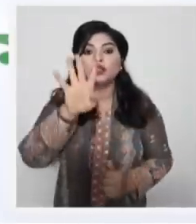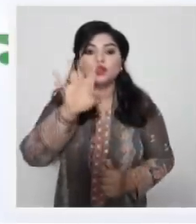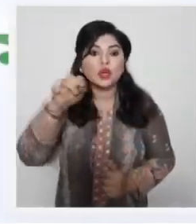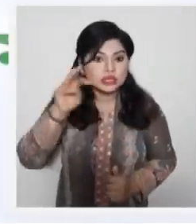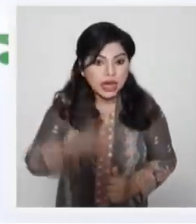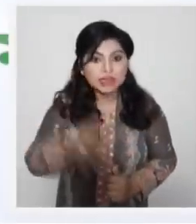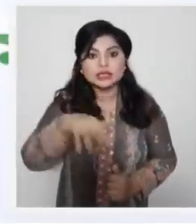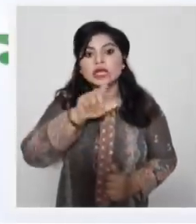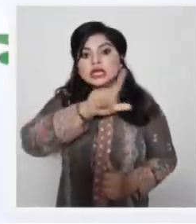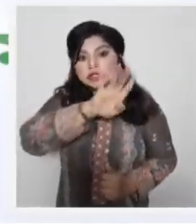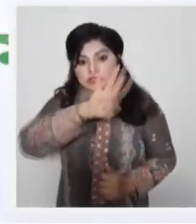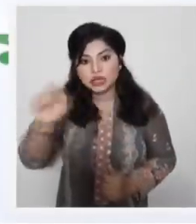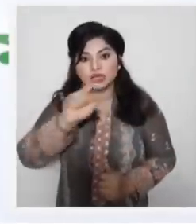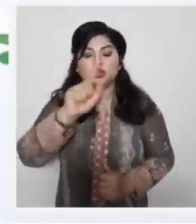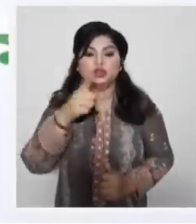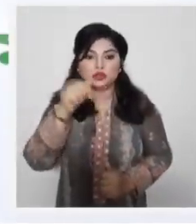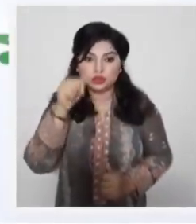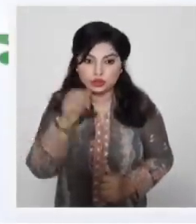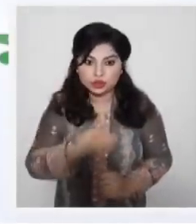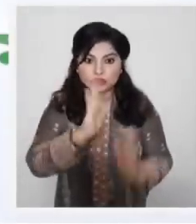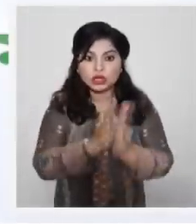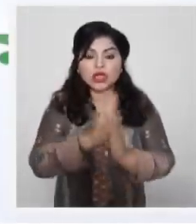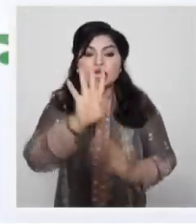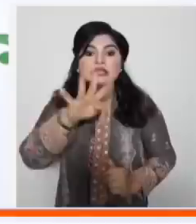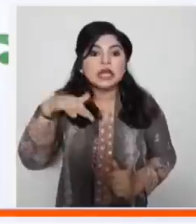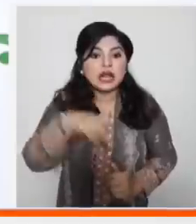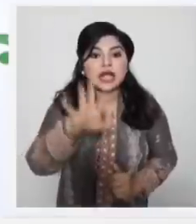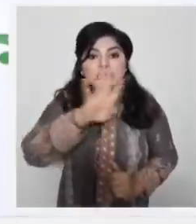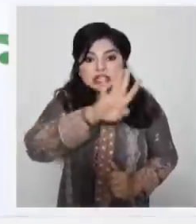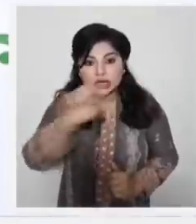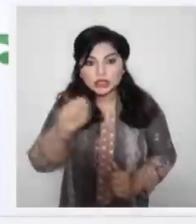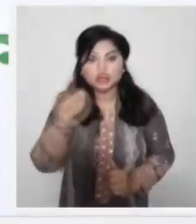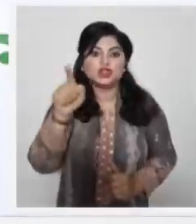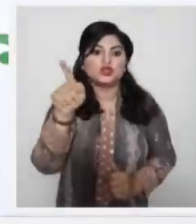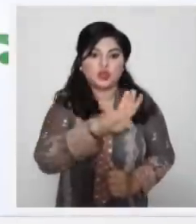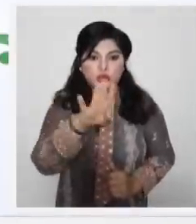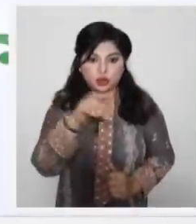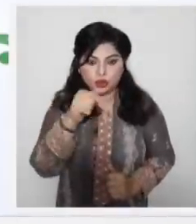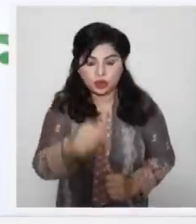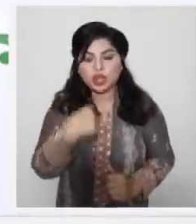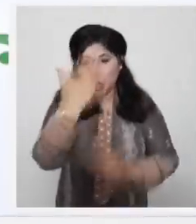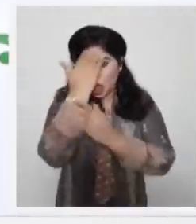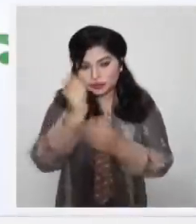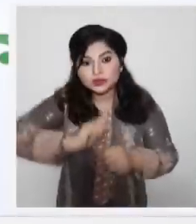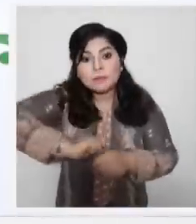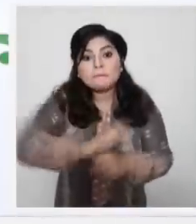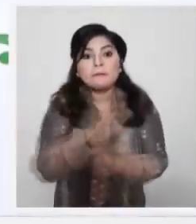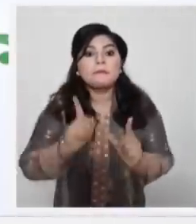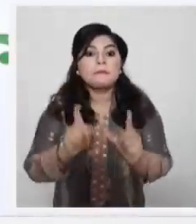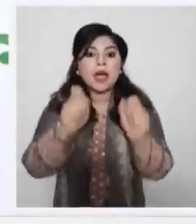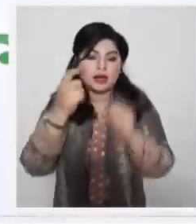দক্ষিণ পূর্ব এশিয়ায় 24 ঘন্টায় শনাক্ত হয়েছেন 14,740 জন, এবং এ পর্যন্ত শনাক্ত হয়েছেন